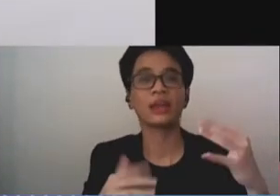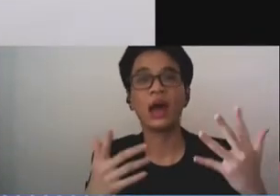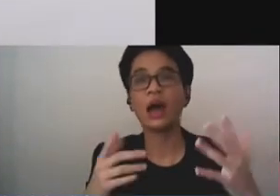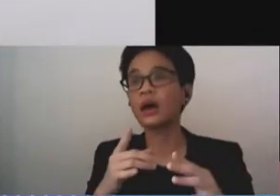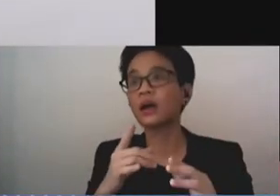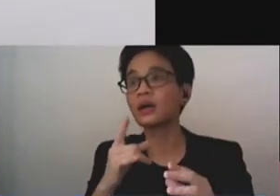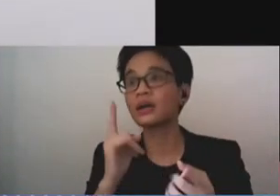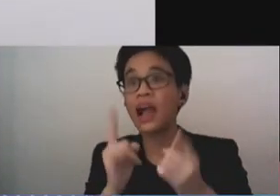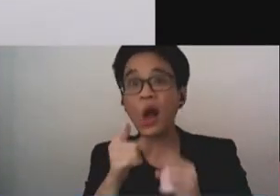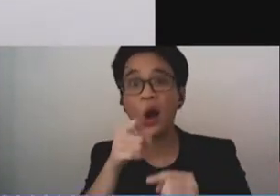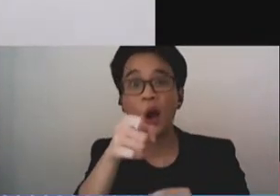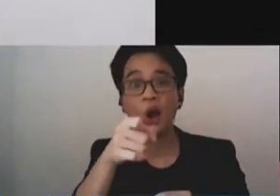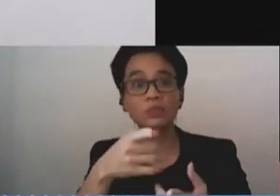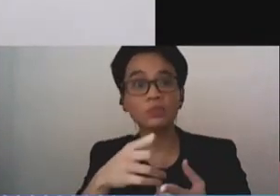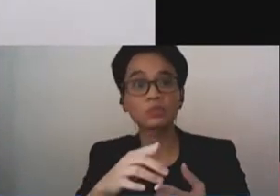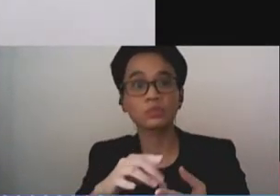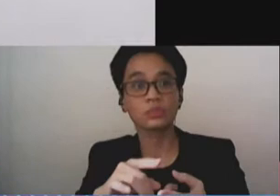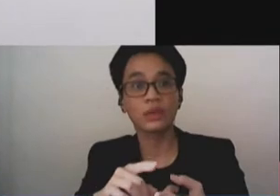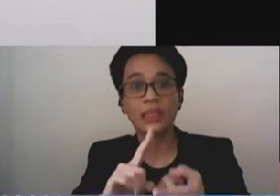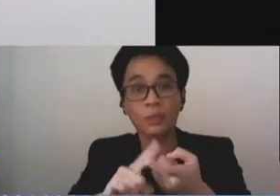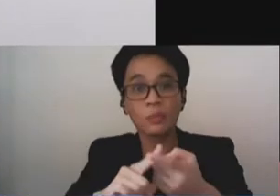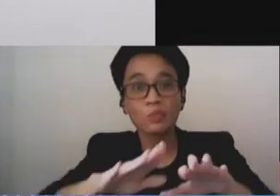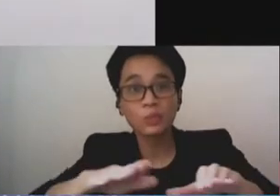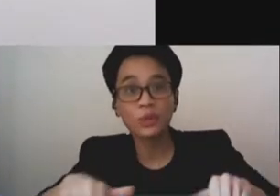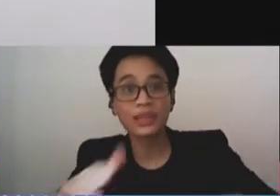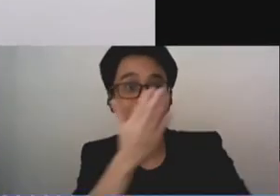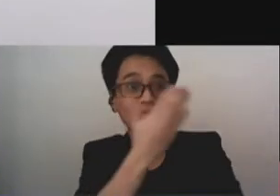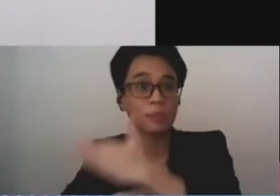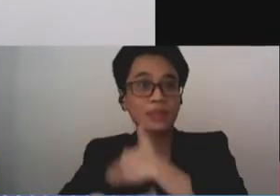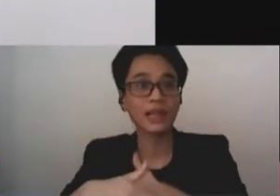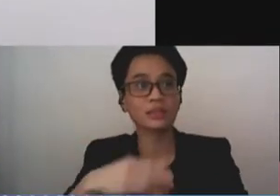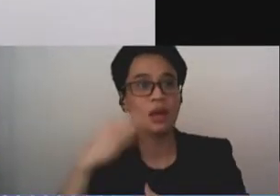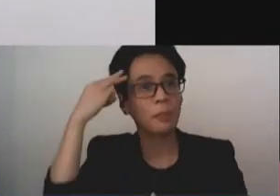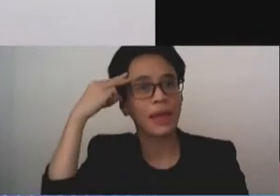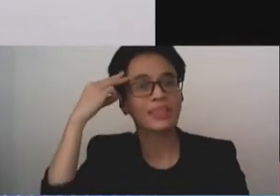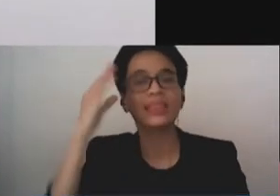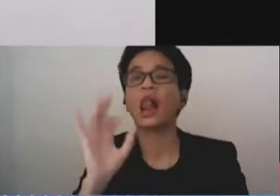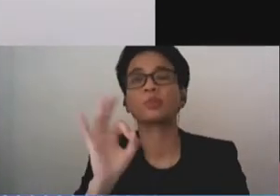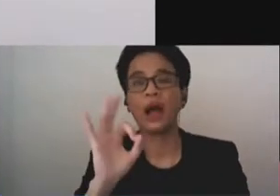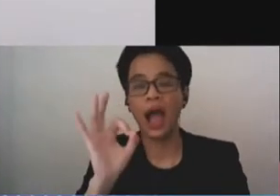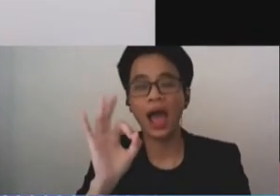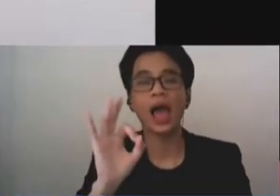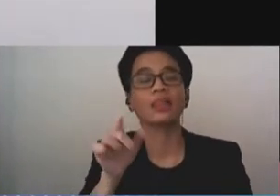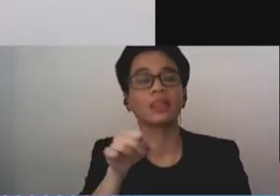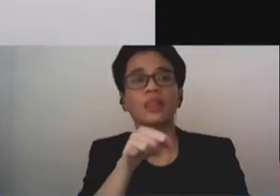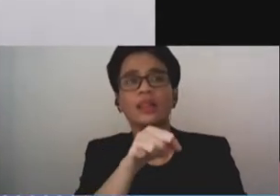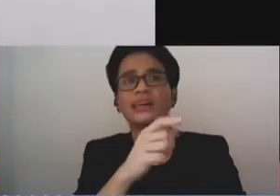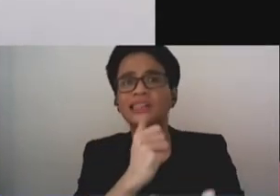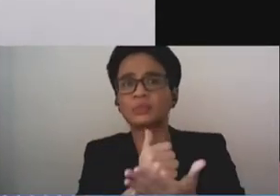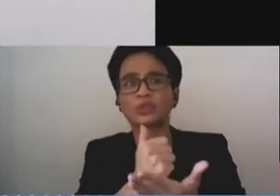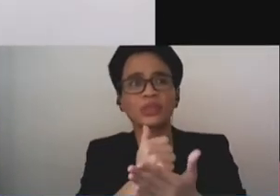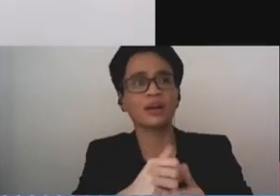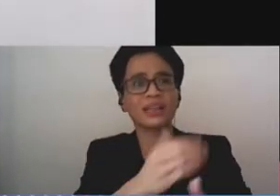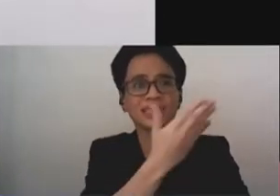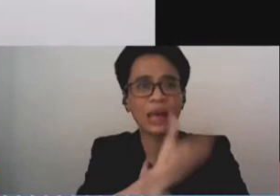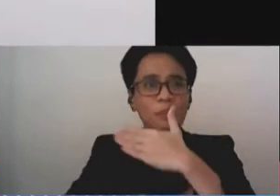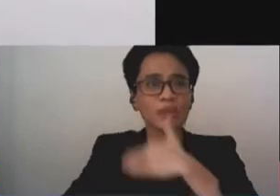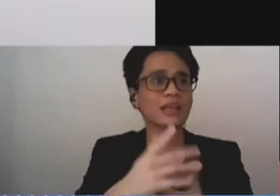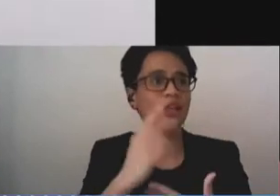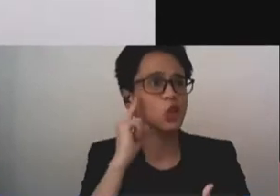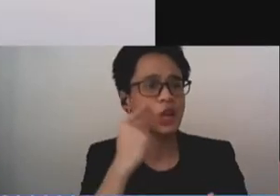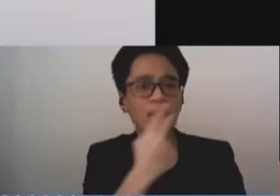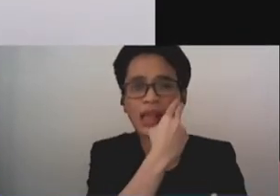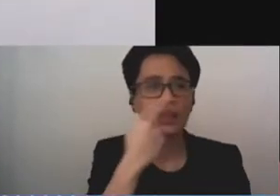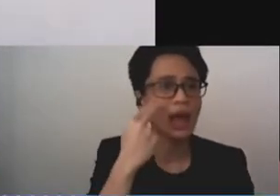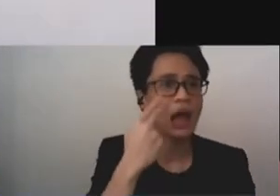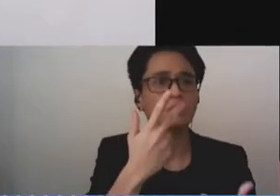bukan disabilitas mental, bukan disabilitas intelektual gitu, itu sebenarnya bisa banget sekolah umum, tapi